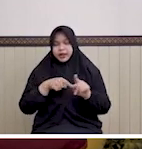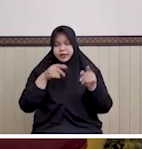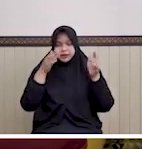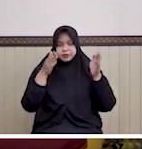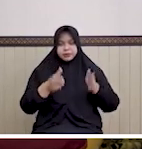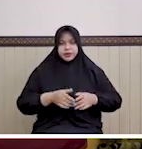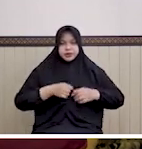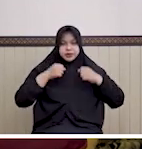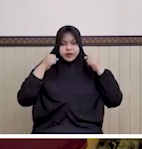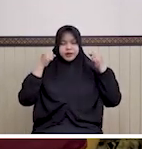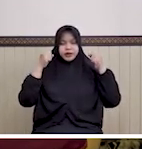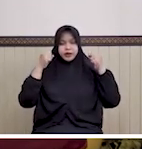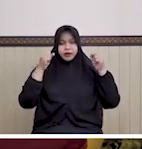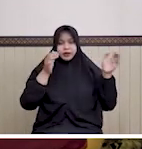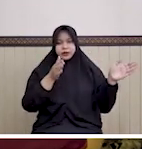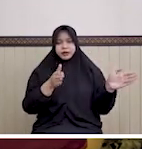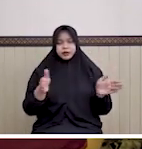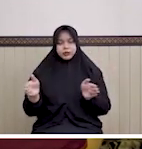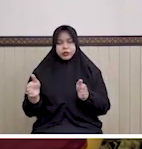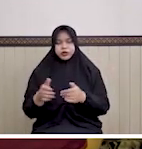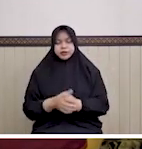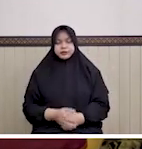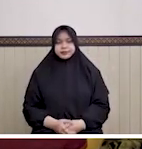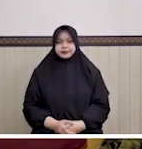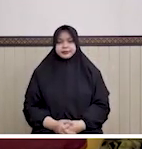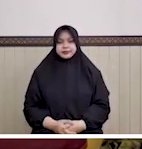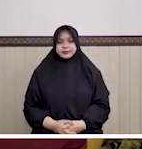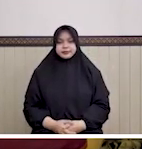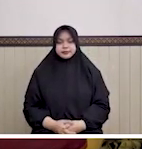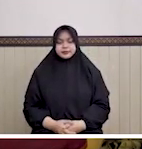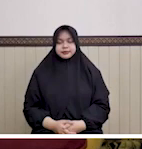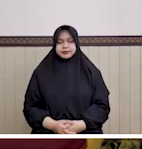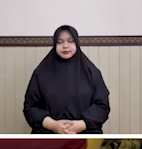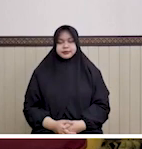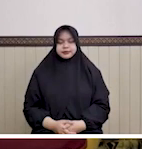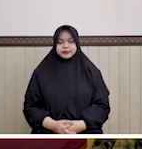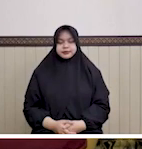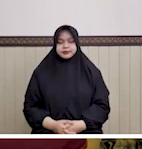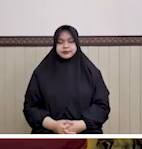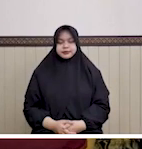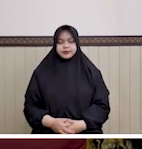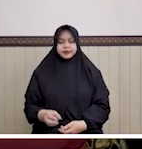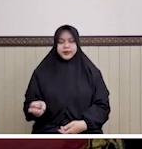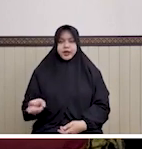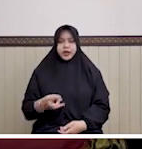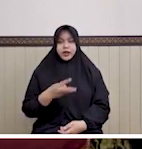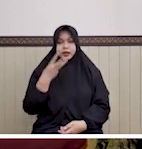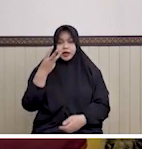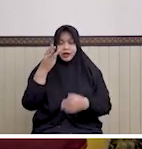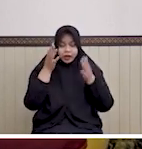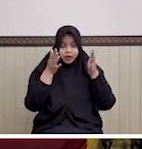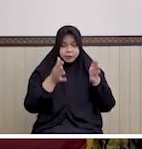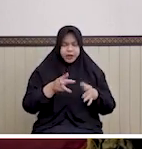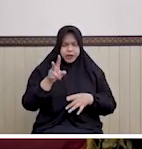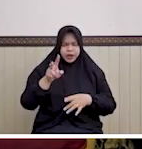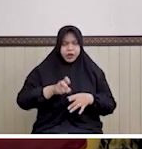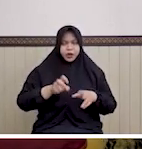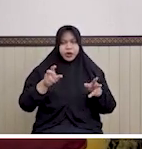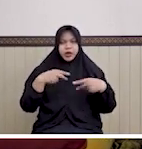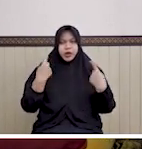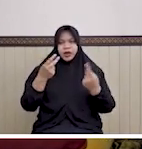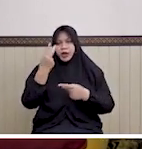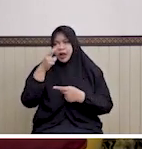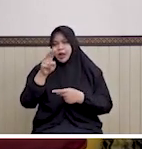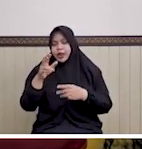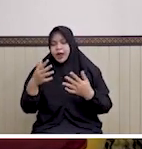kesehatannya pula yaitu kemudian eh tiga aspek yang harus kita